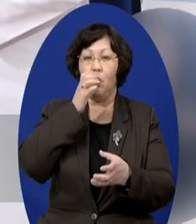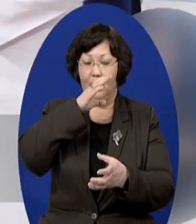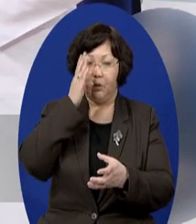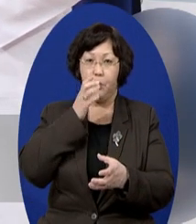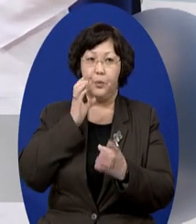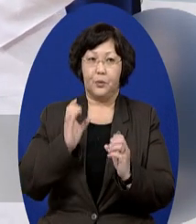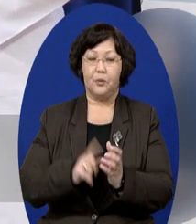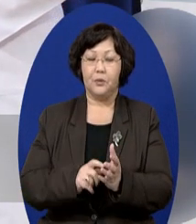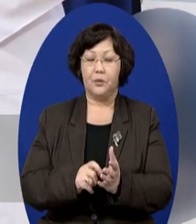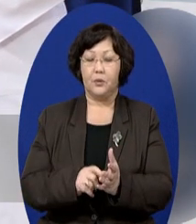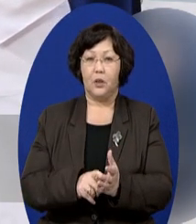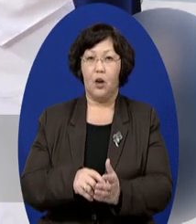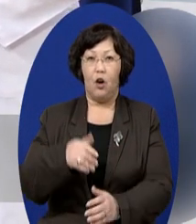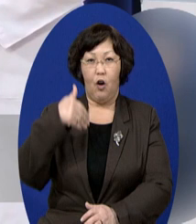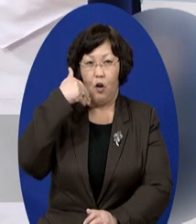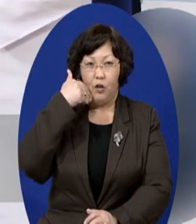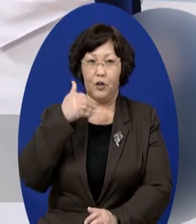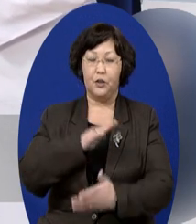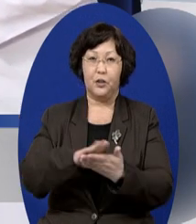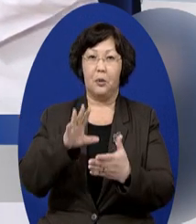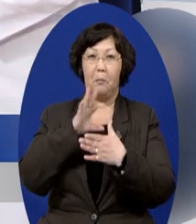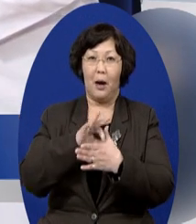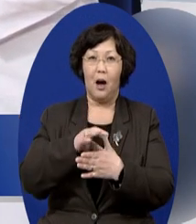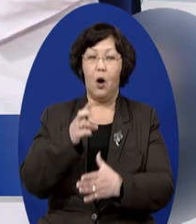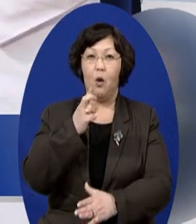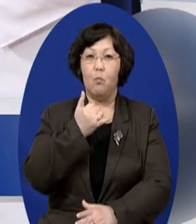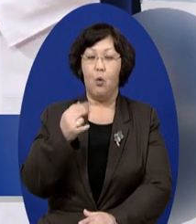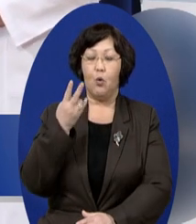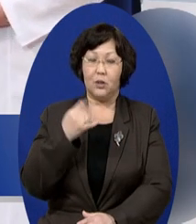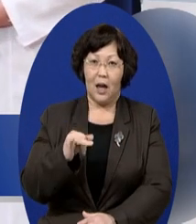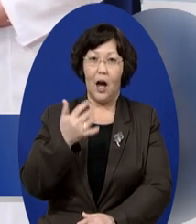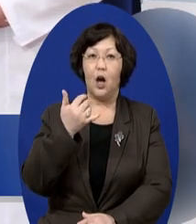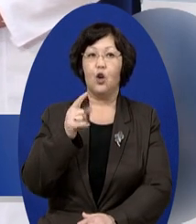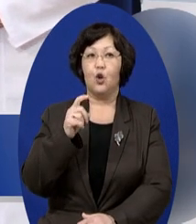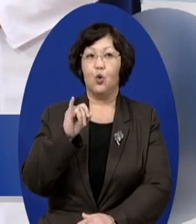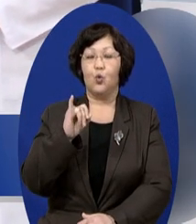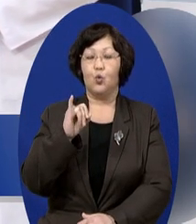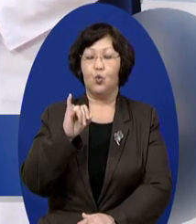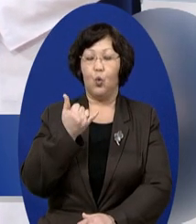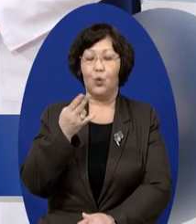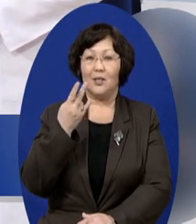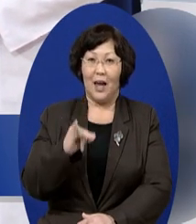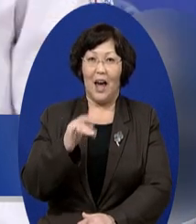махны шүл зэргийг бол бууцай, юуцай, яншуу зэргээр амталч чан чалуун бүлээнээр хэрэглэх.